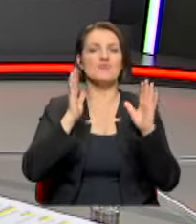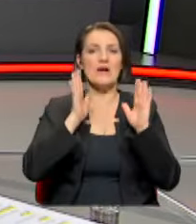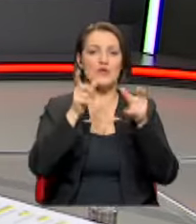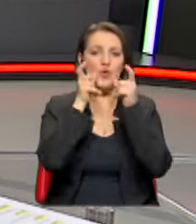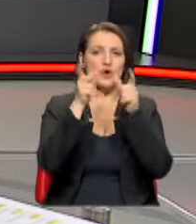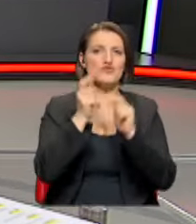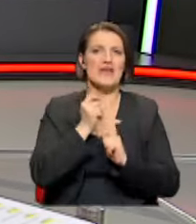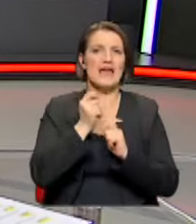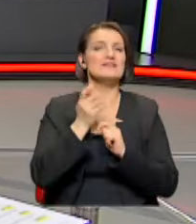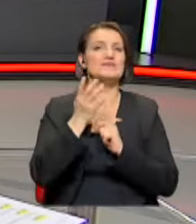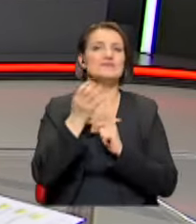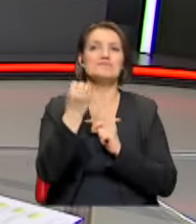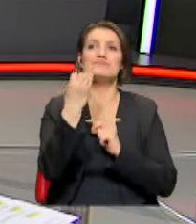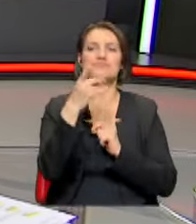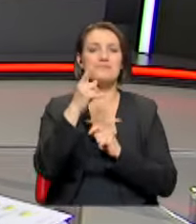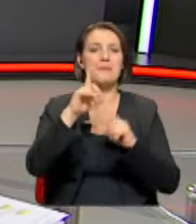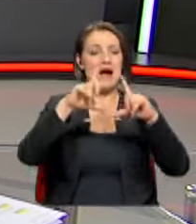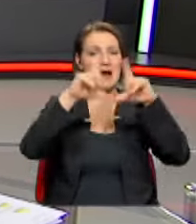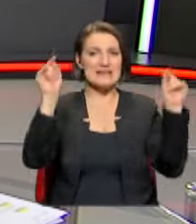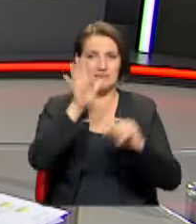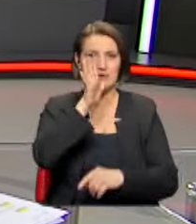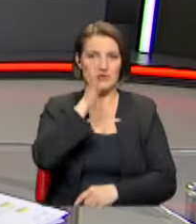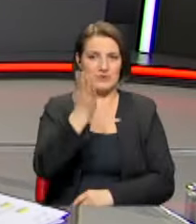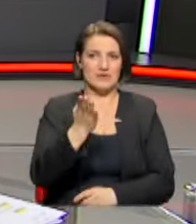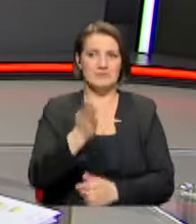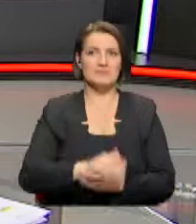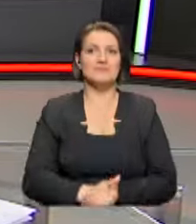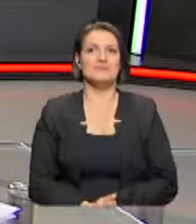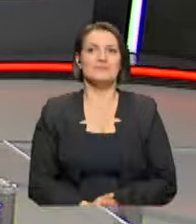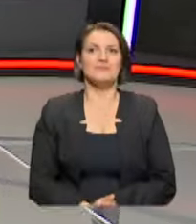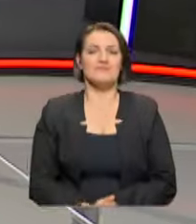çeken, yanan sönen haritalarımızdandı biliyorsunuz.